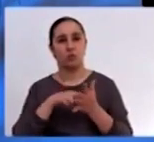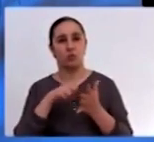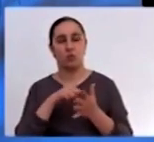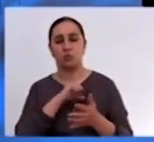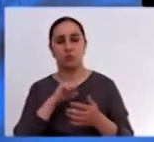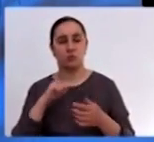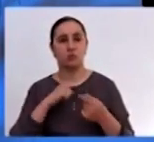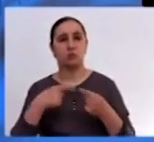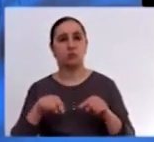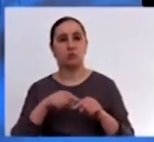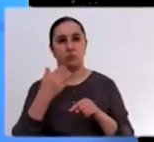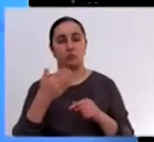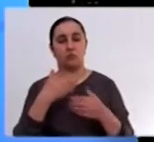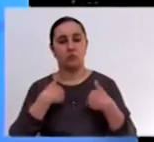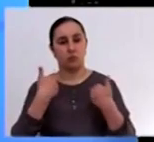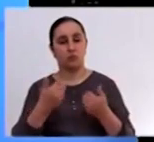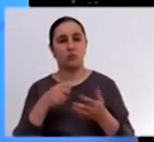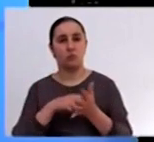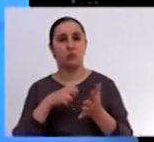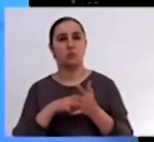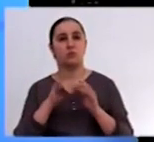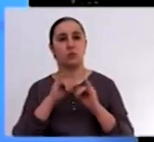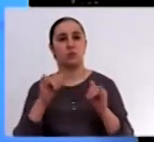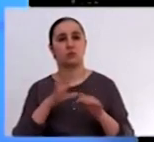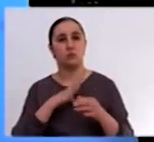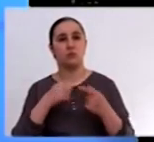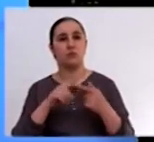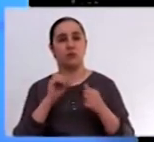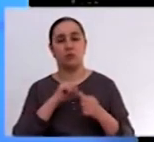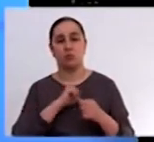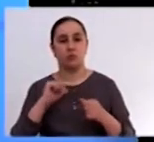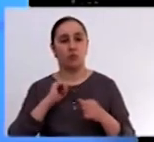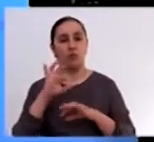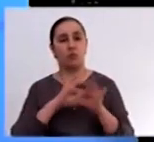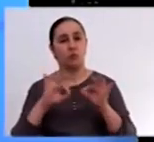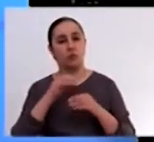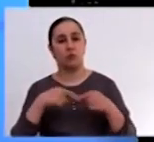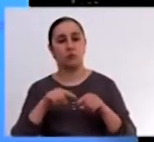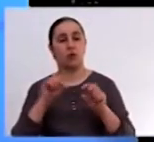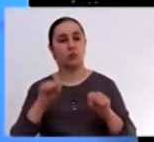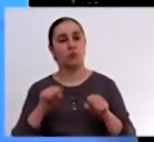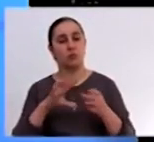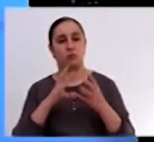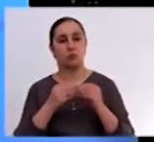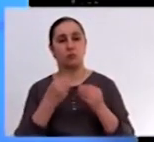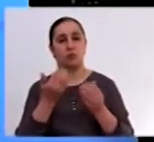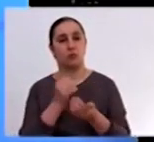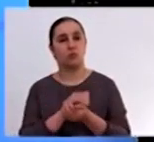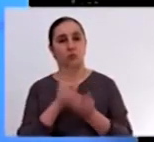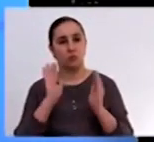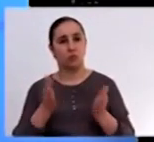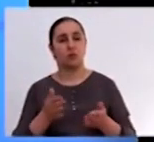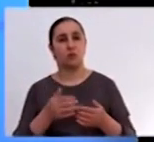o'zidan. Demak, sizni tabriklaydi pochta yaratganingiz bilan va o'zining funksiyalari bilan, imkoniyatlari bilan sizni tanishtirib